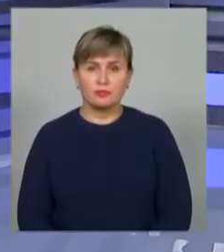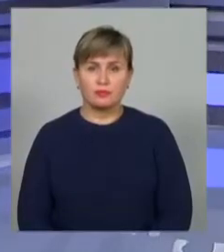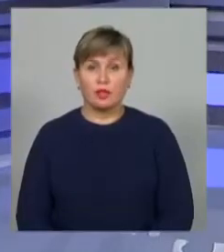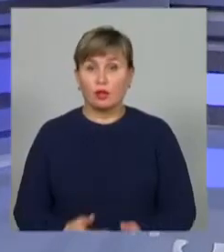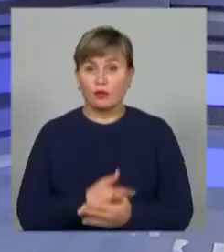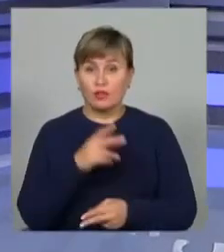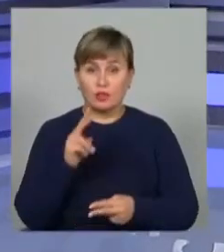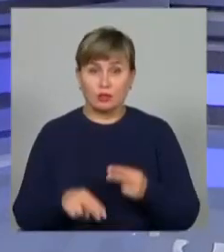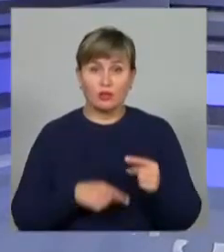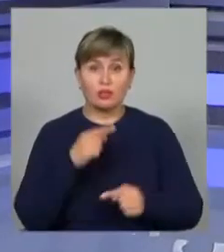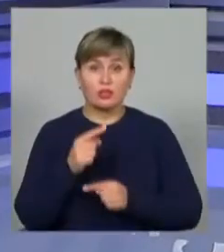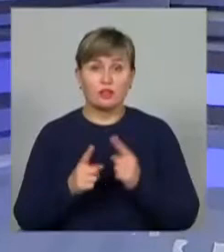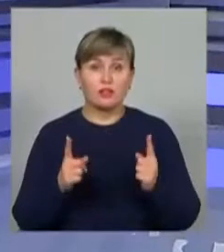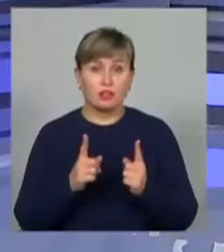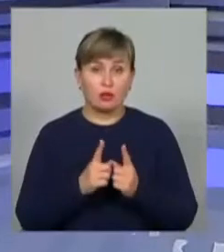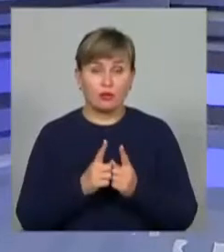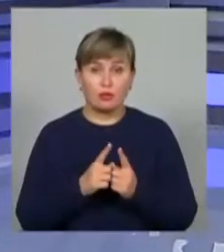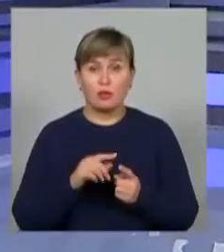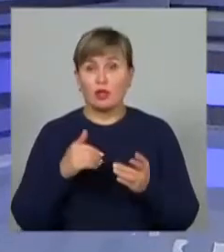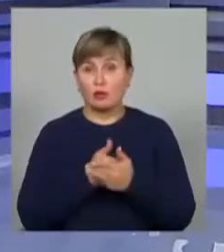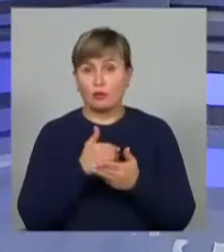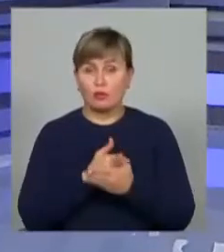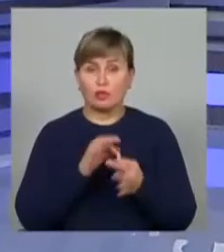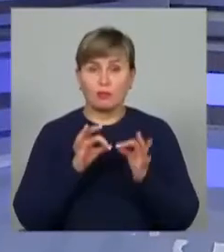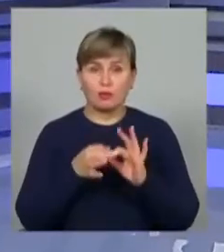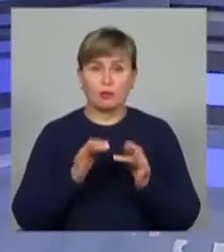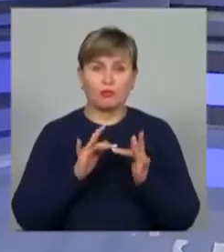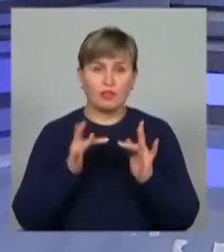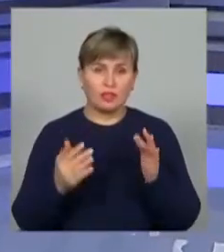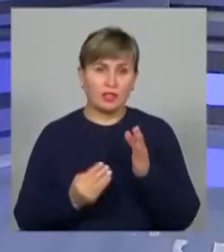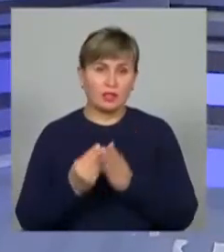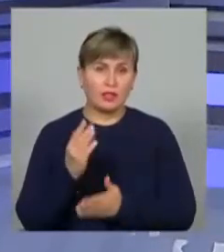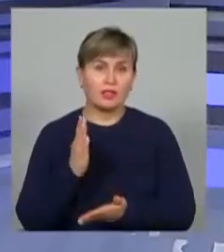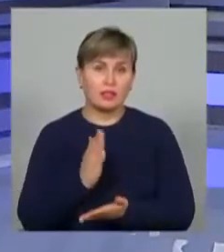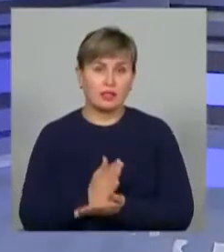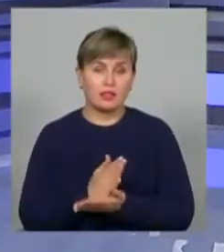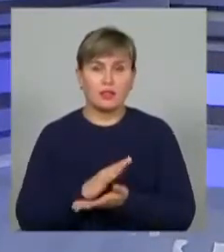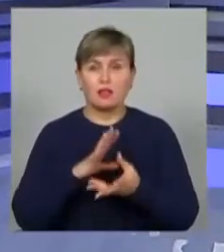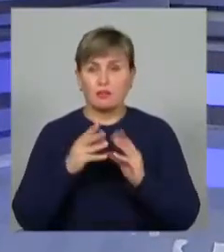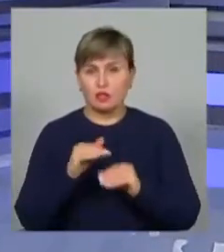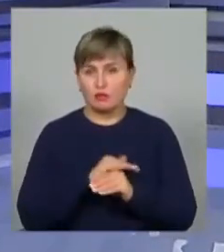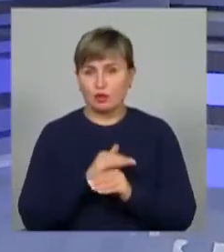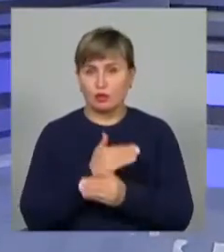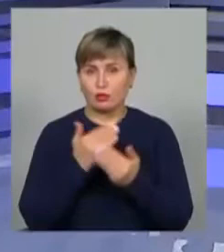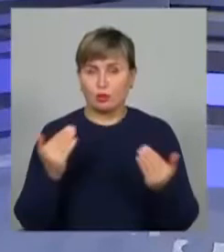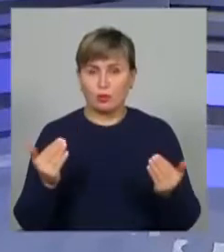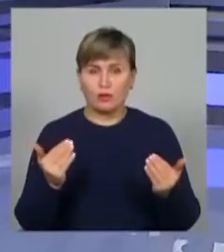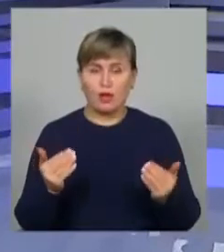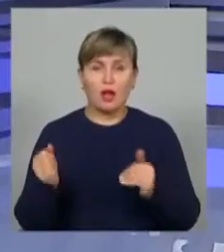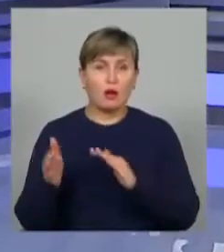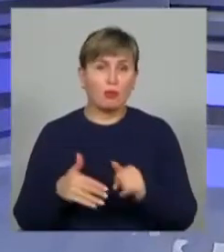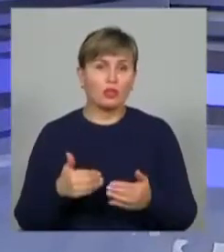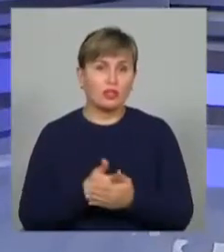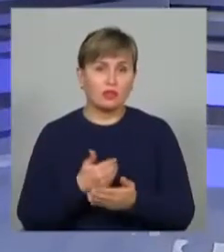На этом наш выпуск завершен. Все наши новости вы найдете на сайте Алматы.тв и YouTube-канале Алматы ТВ Ньюс. А сразу после новостей